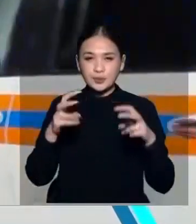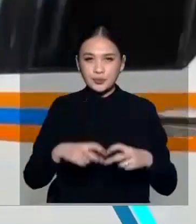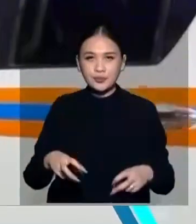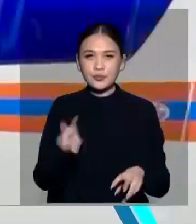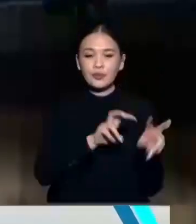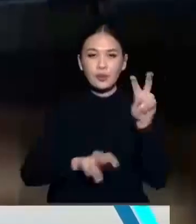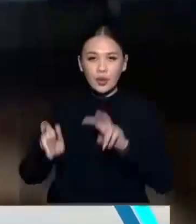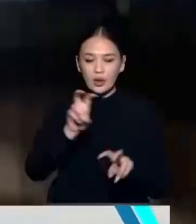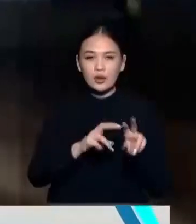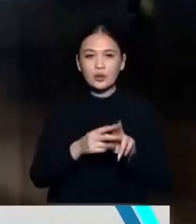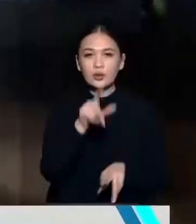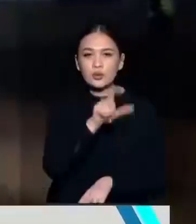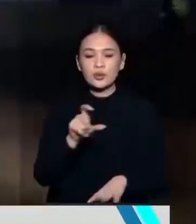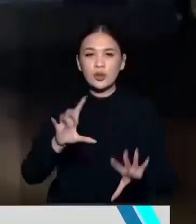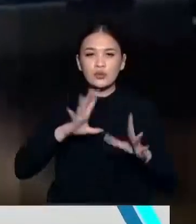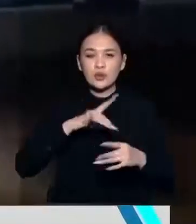исков на борт